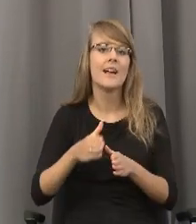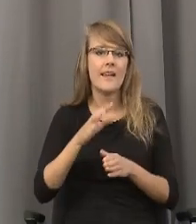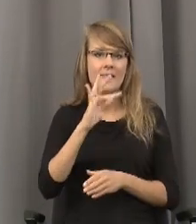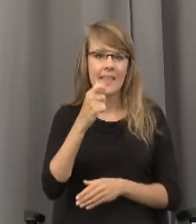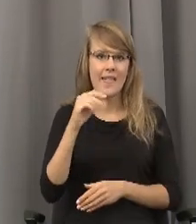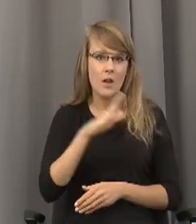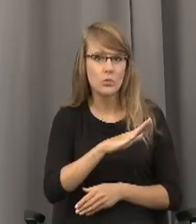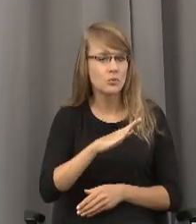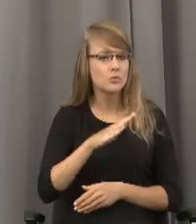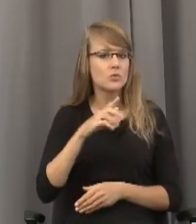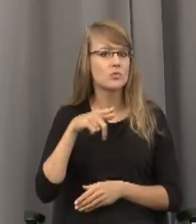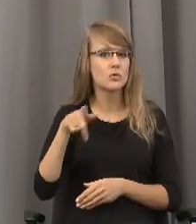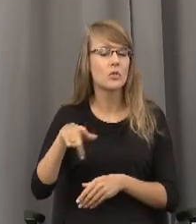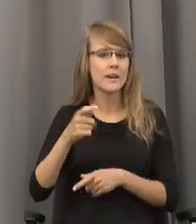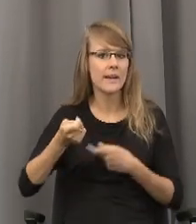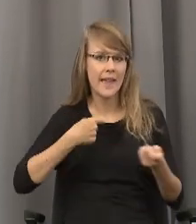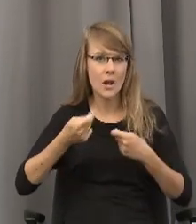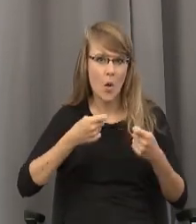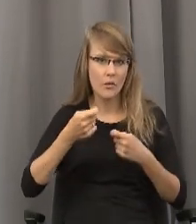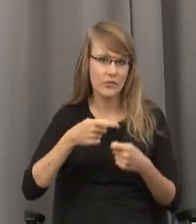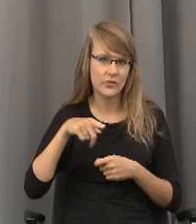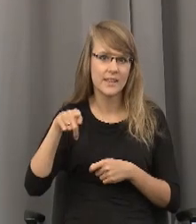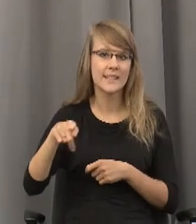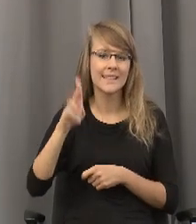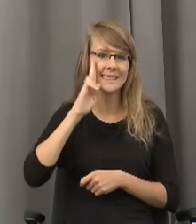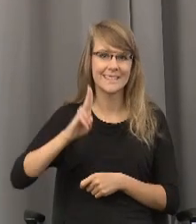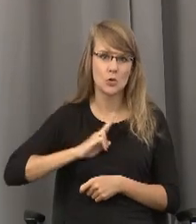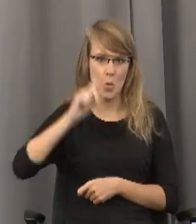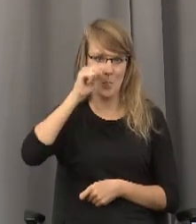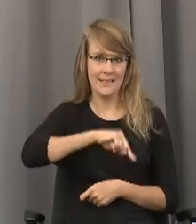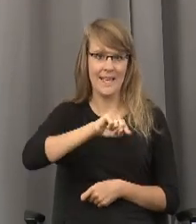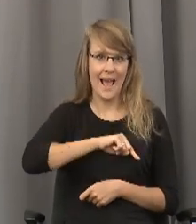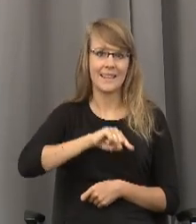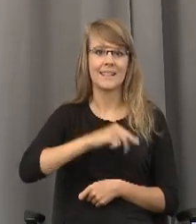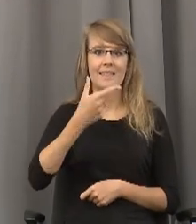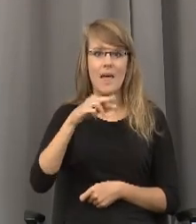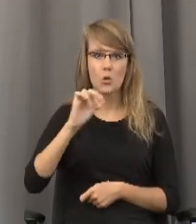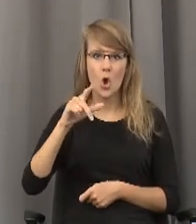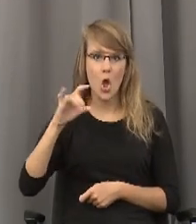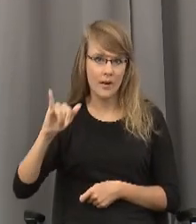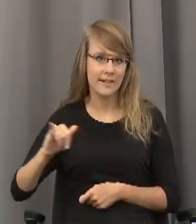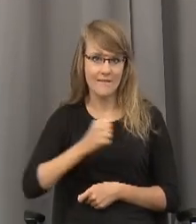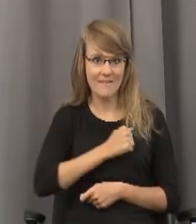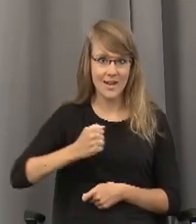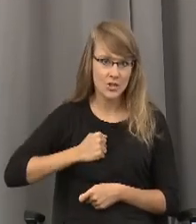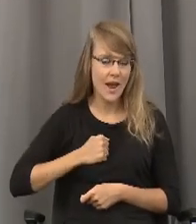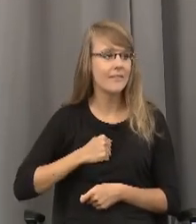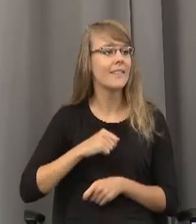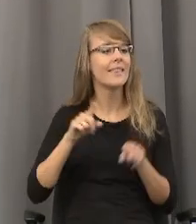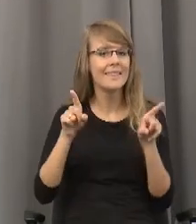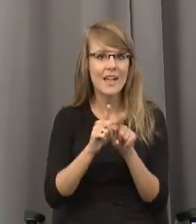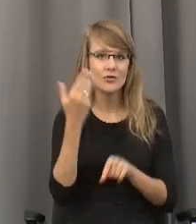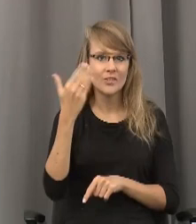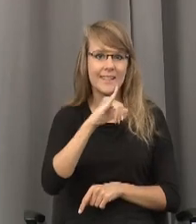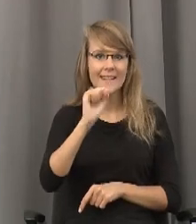który jest kierownikiem drugiej kliniki psychiatrycznej w Instytucie Psychiatrii i Neurologii w Warszawie. Jak również z grona prelegentów chciałbym przywitać